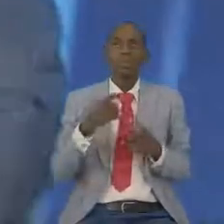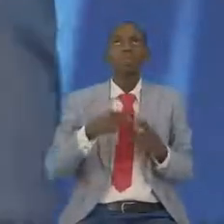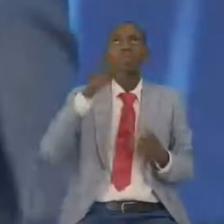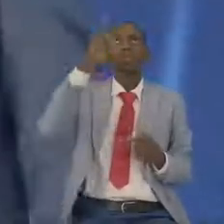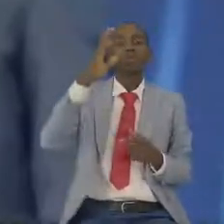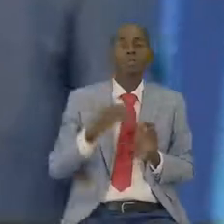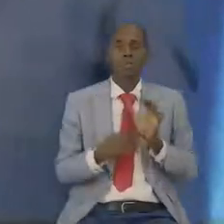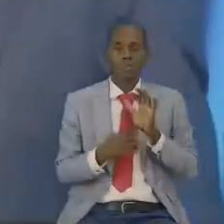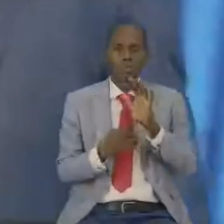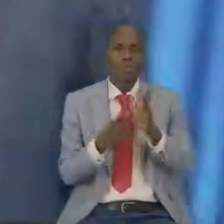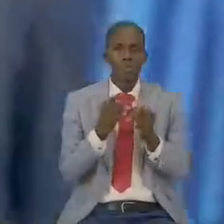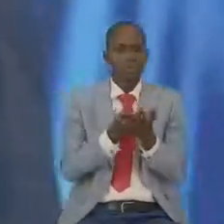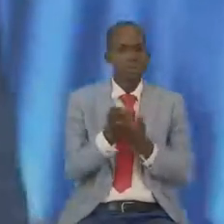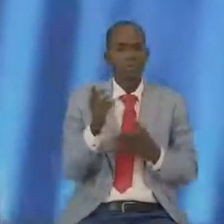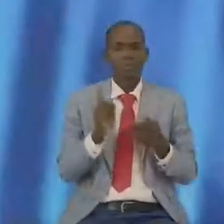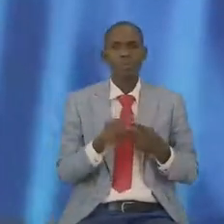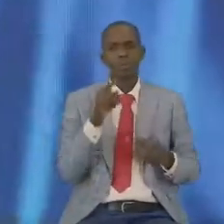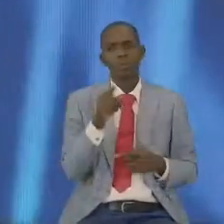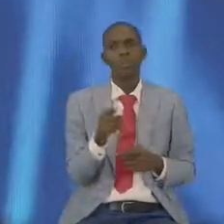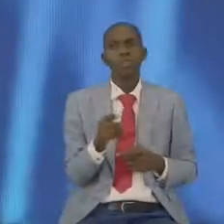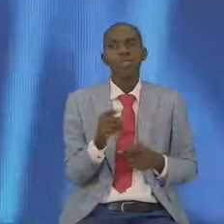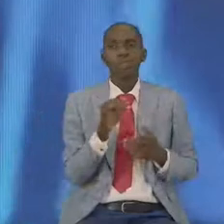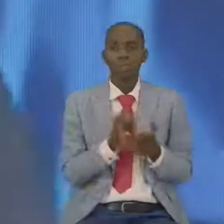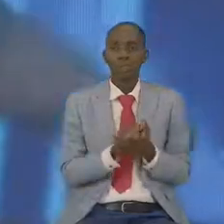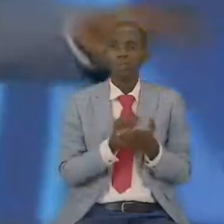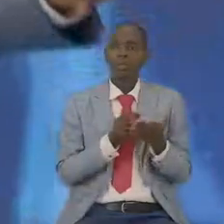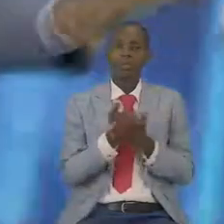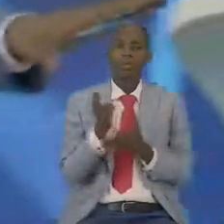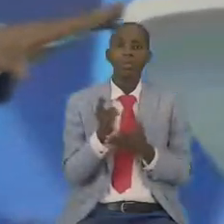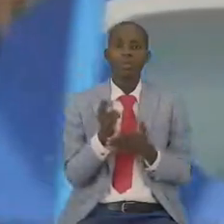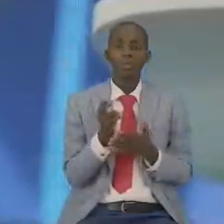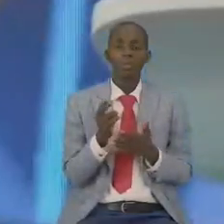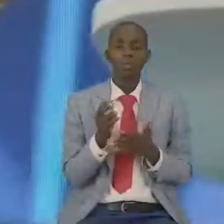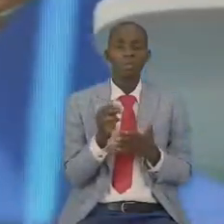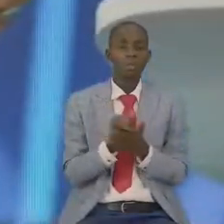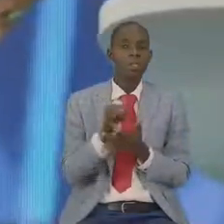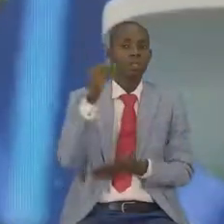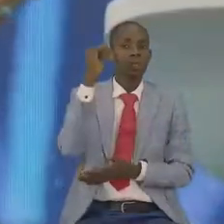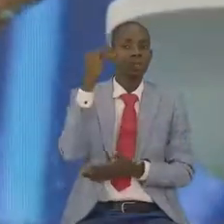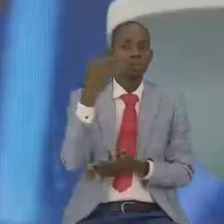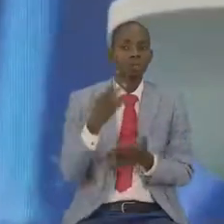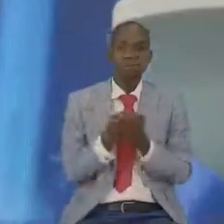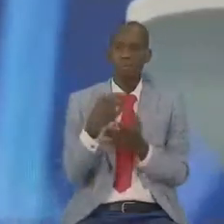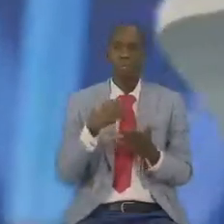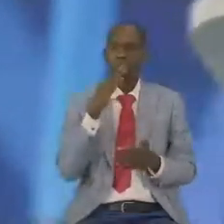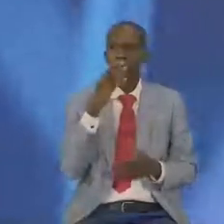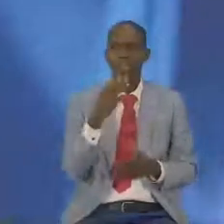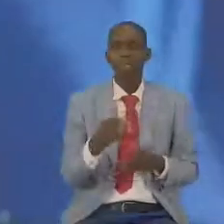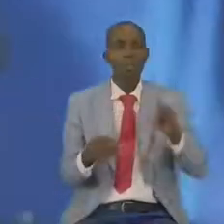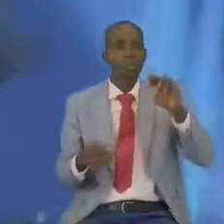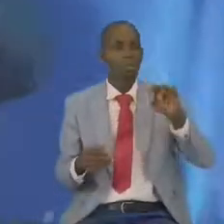un bois. Le bois était là. Tout le temps, Mara était amer, tout le temps,